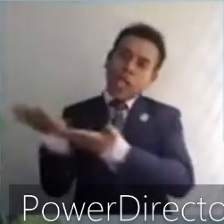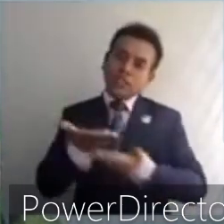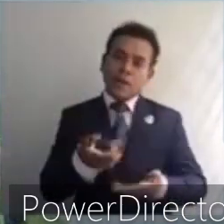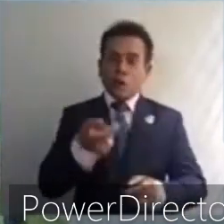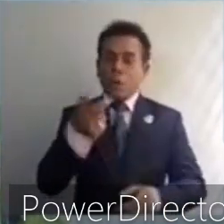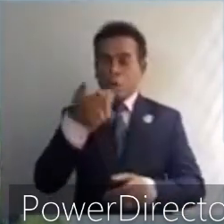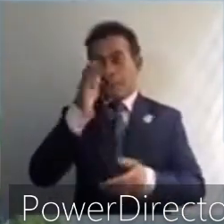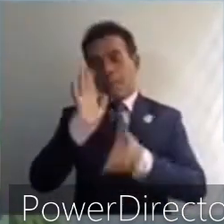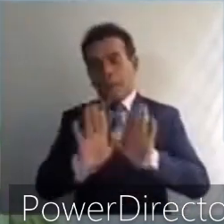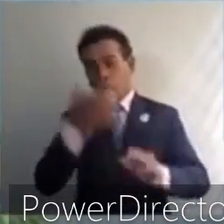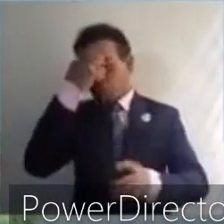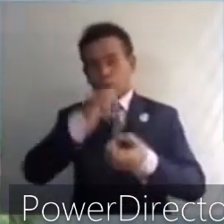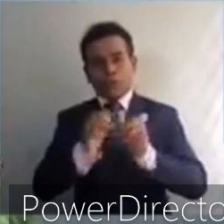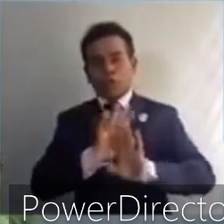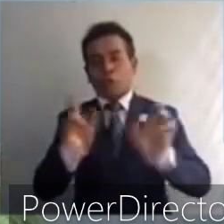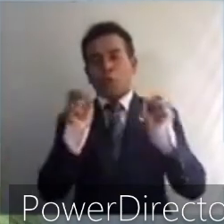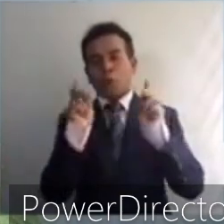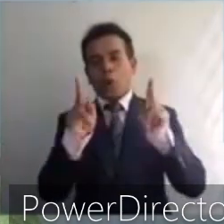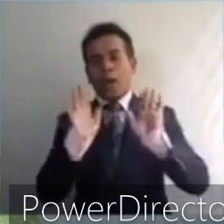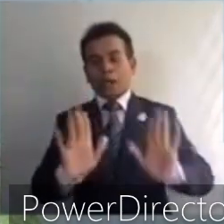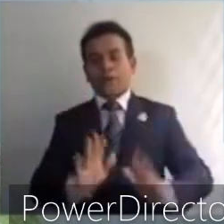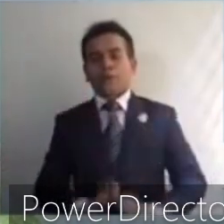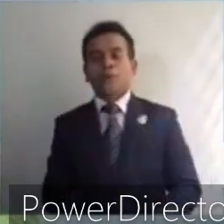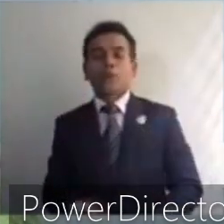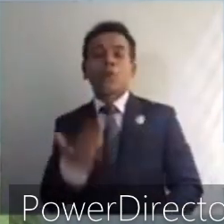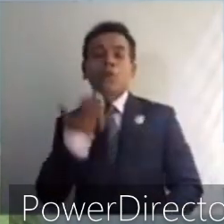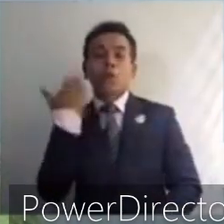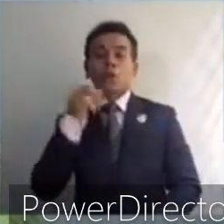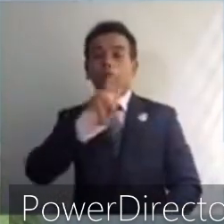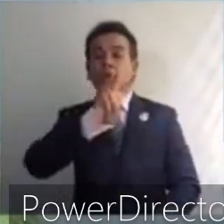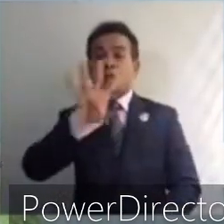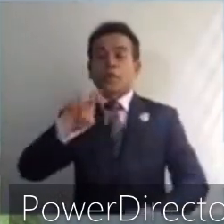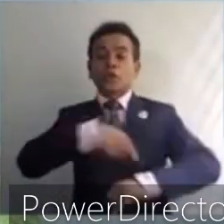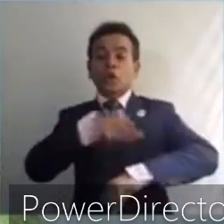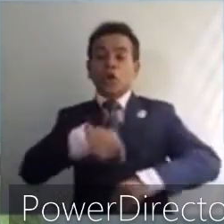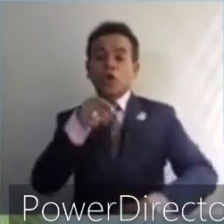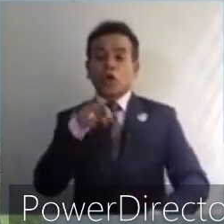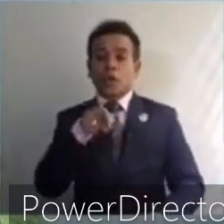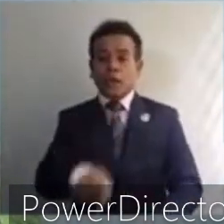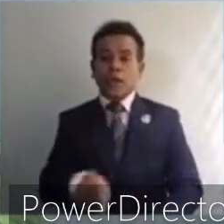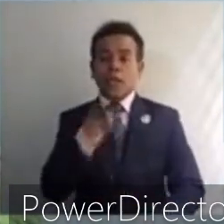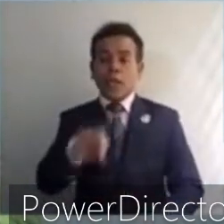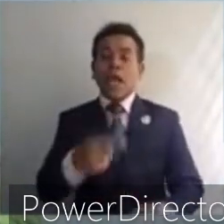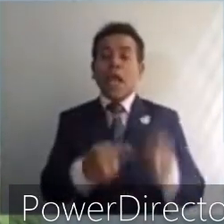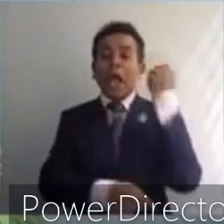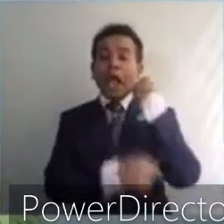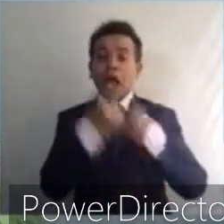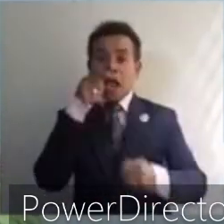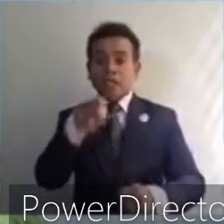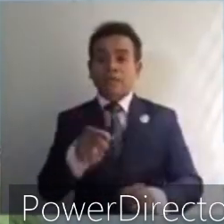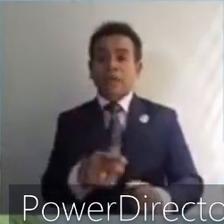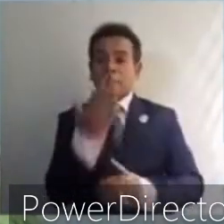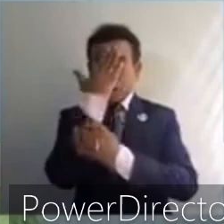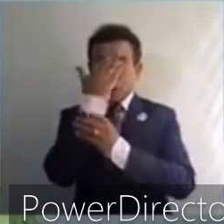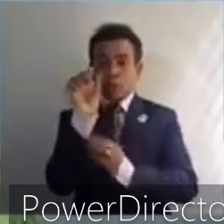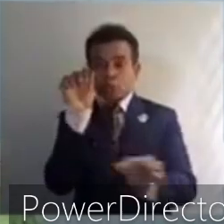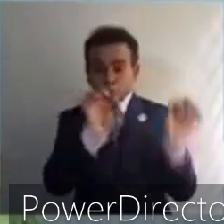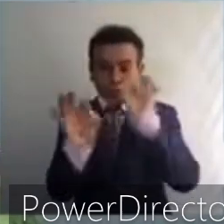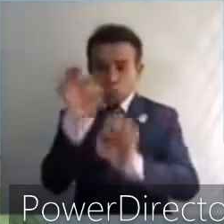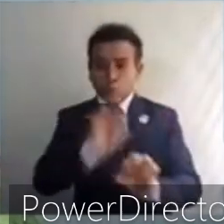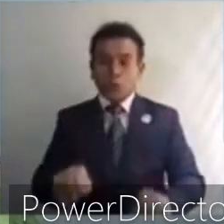গত 24 ঘন্টা আইসোলেশনে আছেন 89 জন এবং বর্তমানে আইসোলেশনে